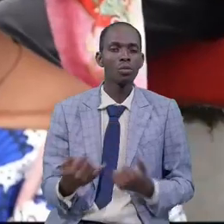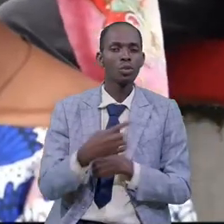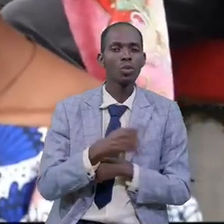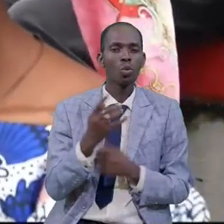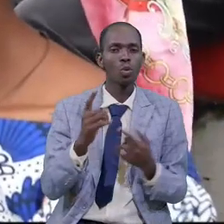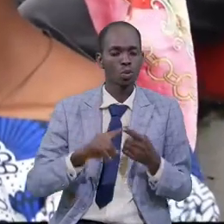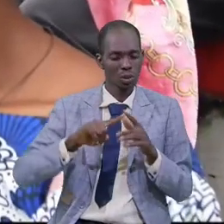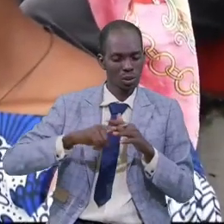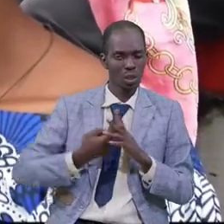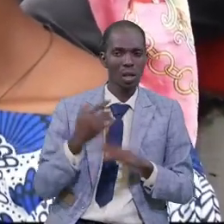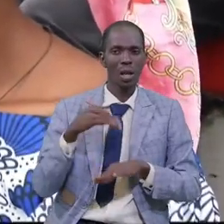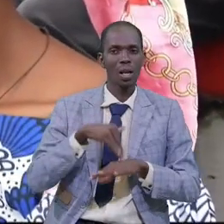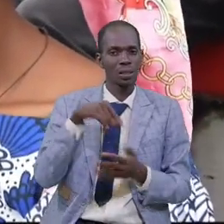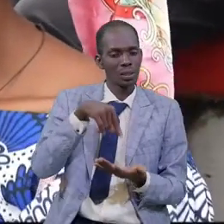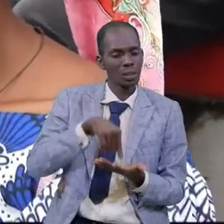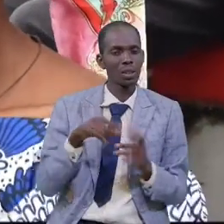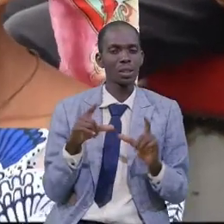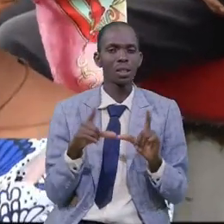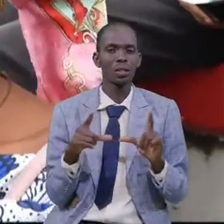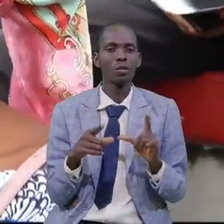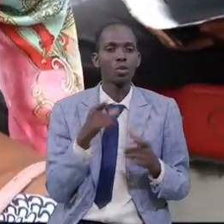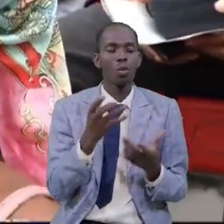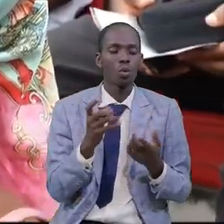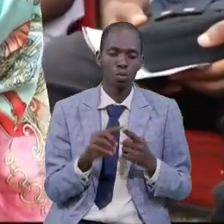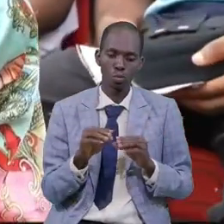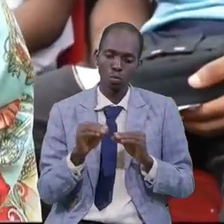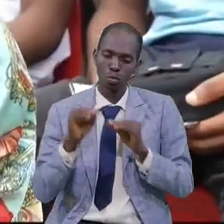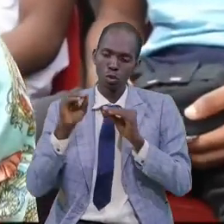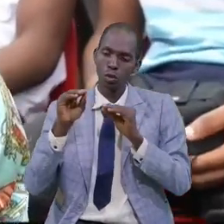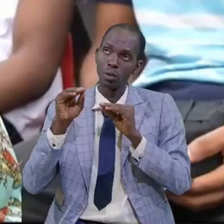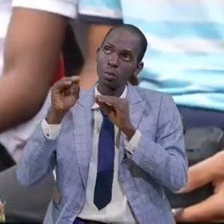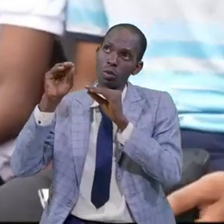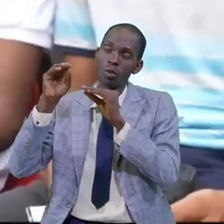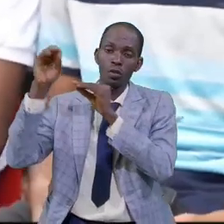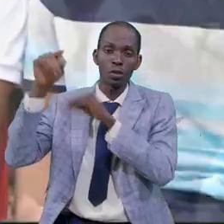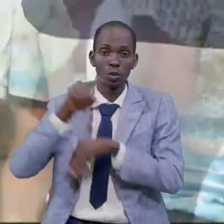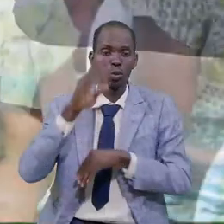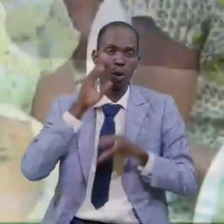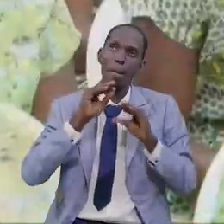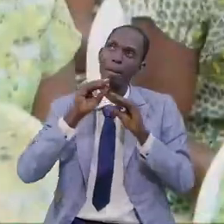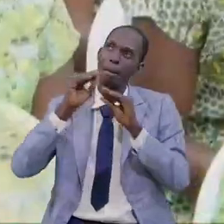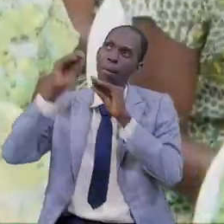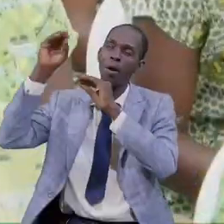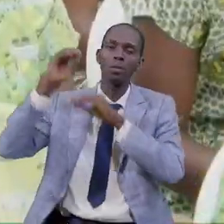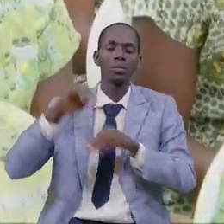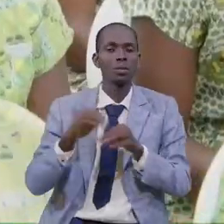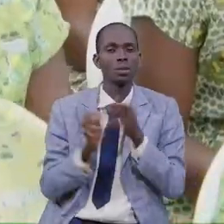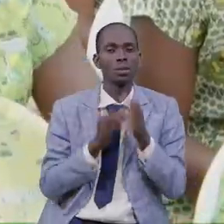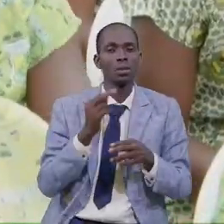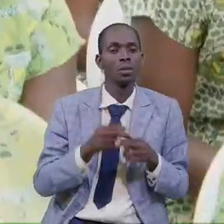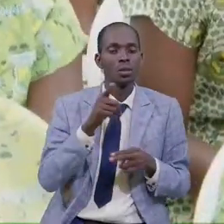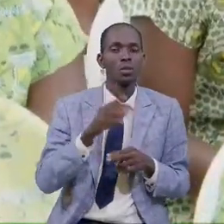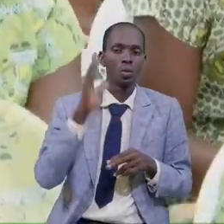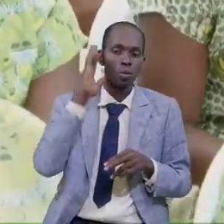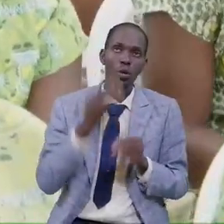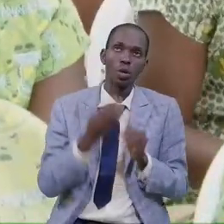niveau. Et tu dois évoluer. Tu vas avancer. J'ai dit, tu vas avancer.